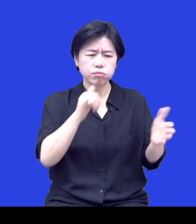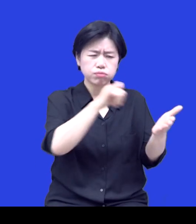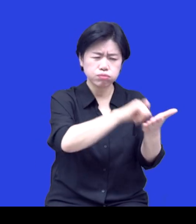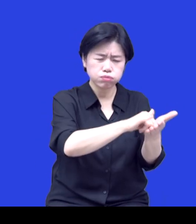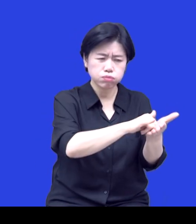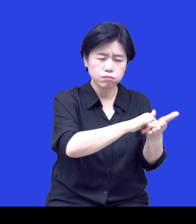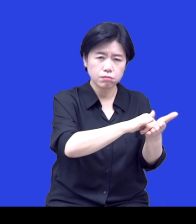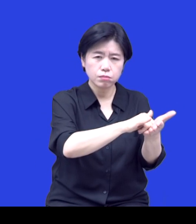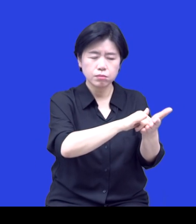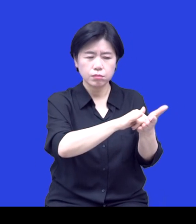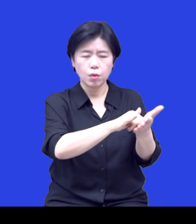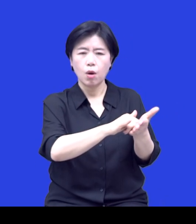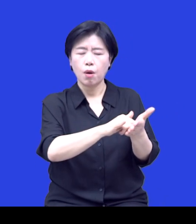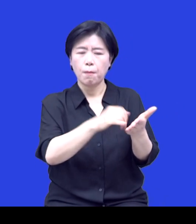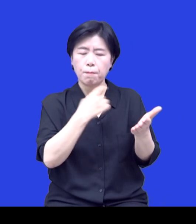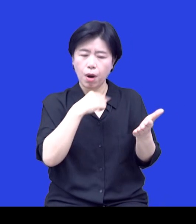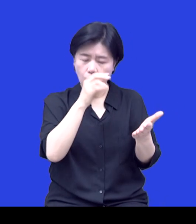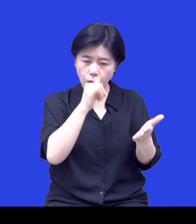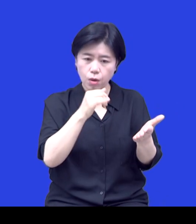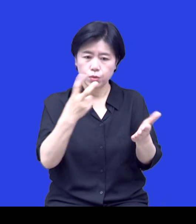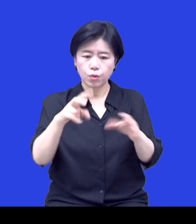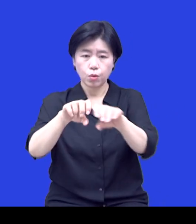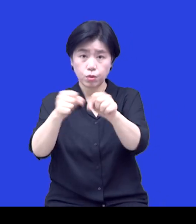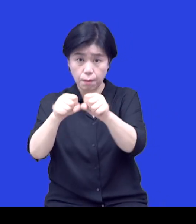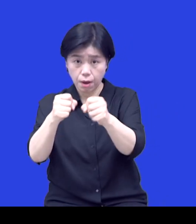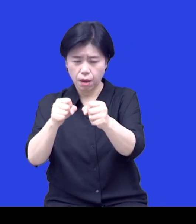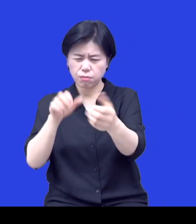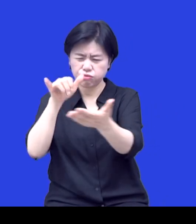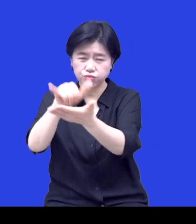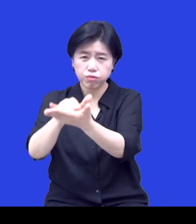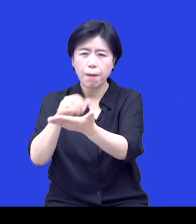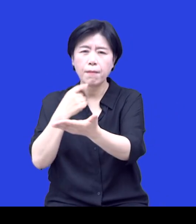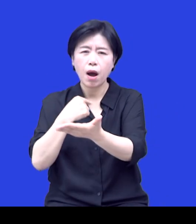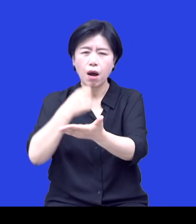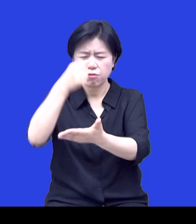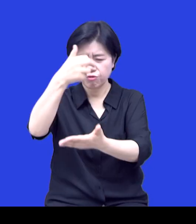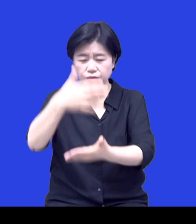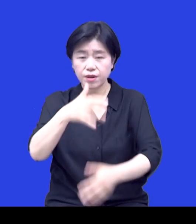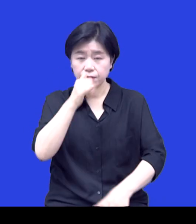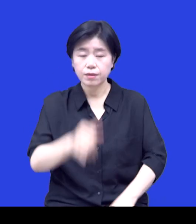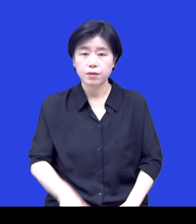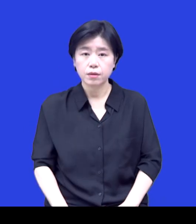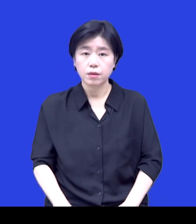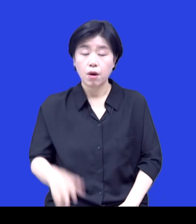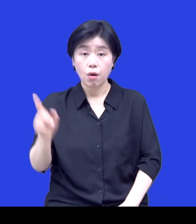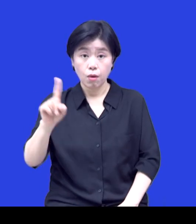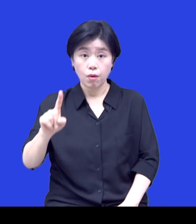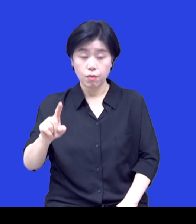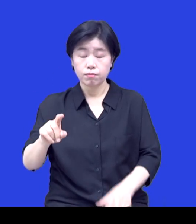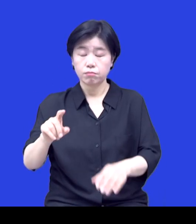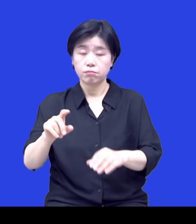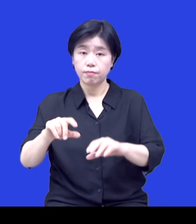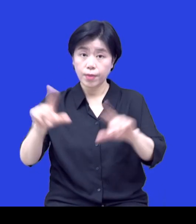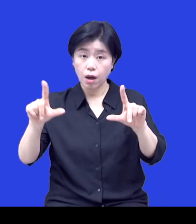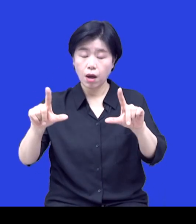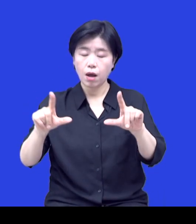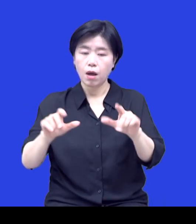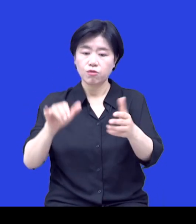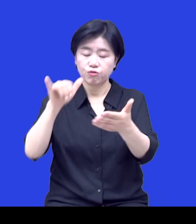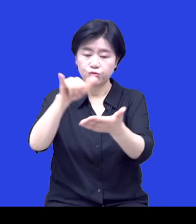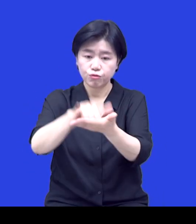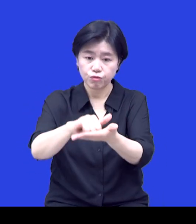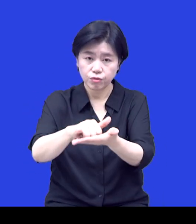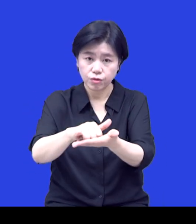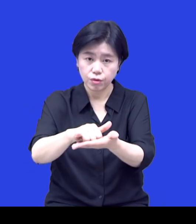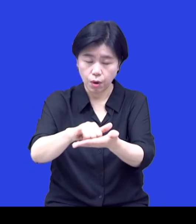안에서 서늘한 거예요, 몸이. 근데 그 다음 날 주일날 도착해서 주일날 설교하고 월요일 아침에